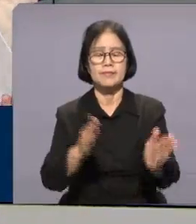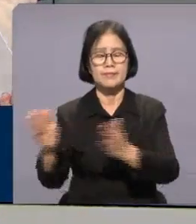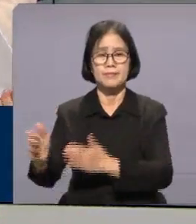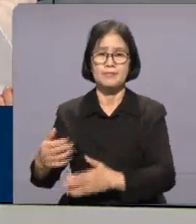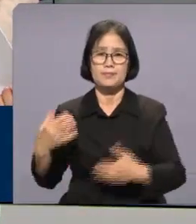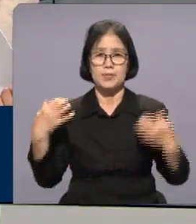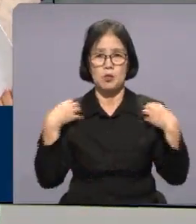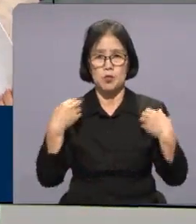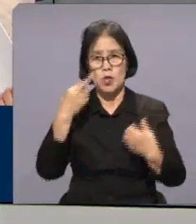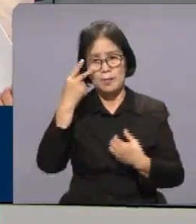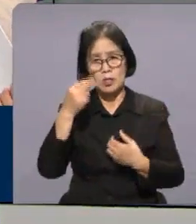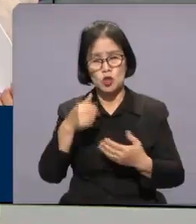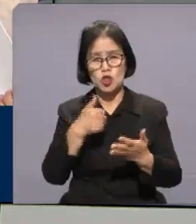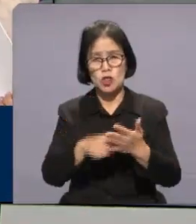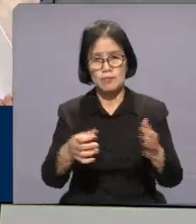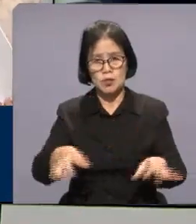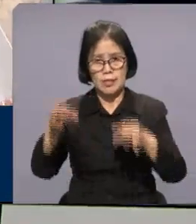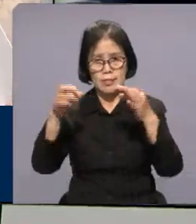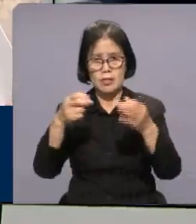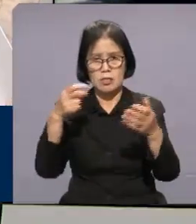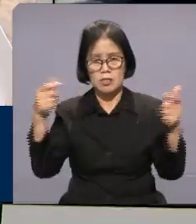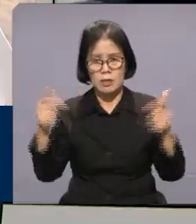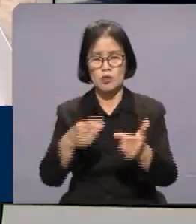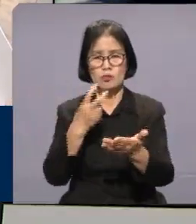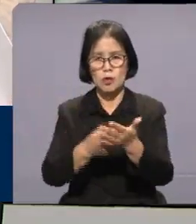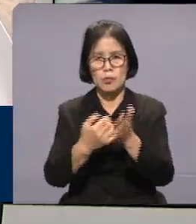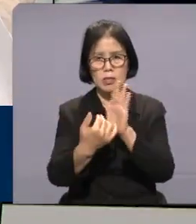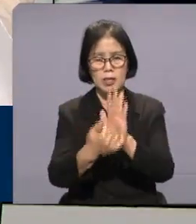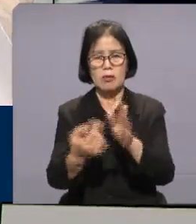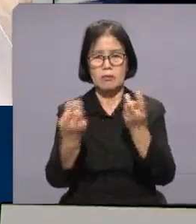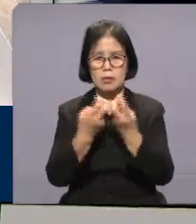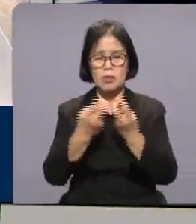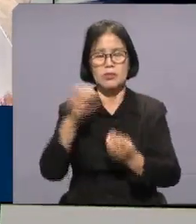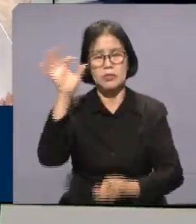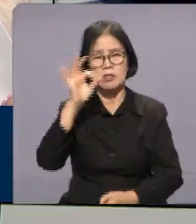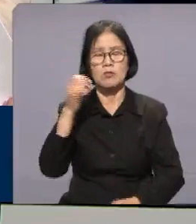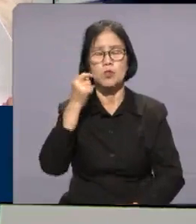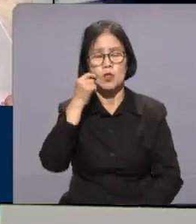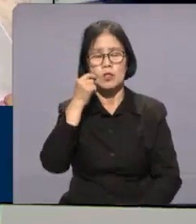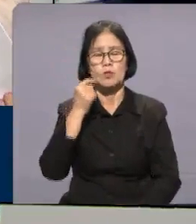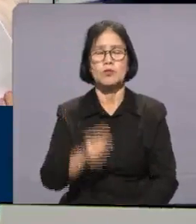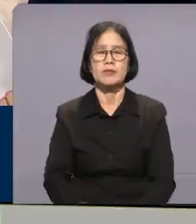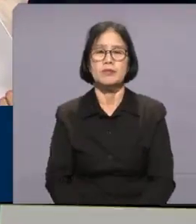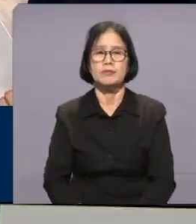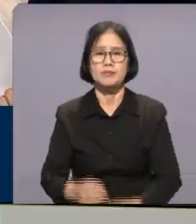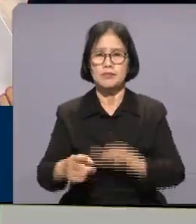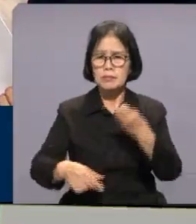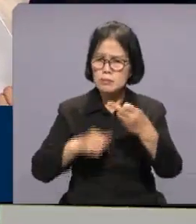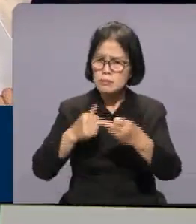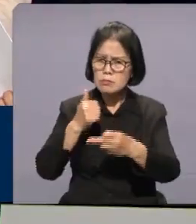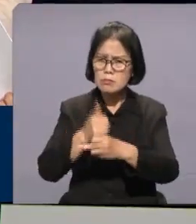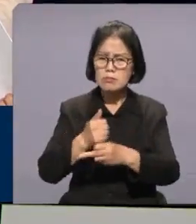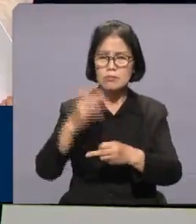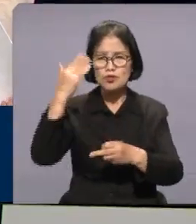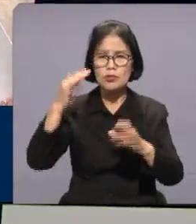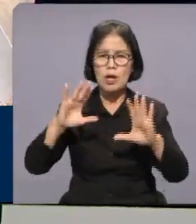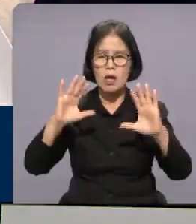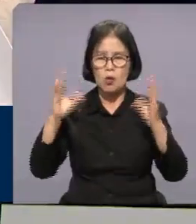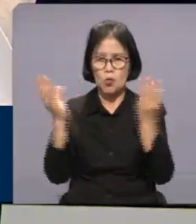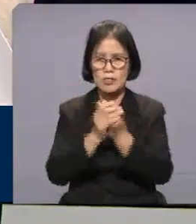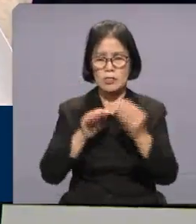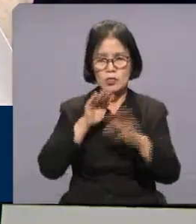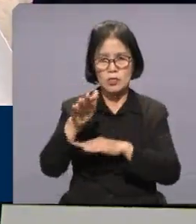정부가 미국의 인플레이션 감축법에 대한 대응방안을 찾지 못하고 있는데요 연말로 갈수록 국내 완성차